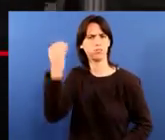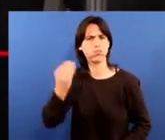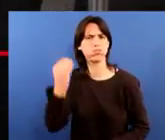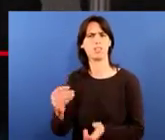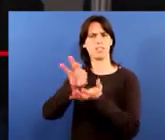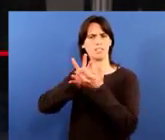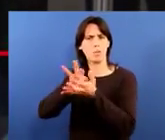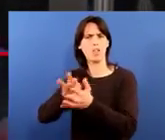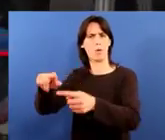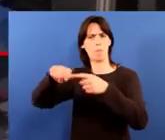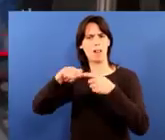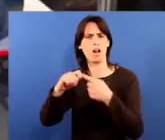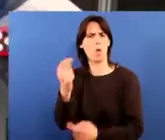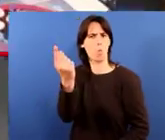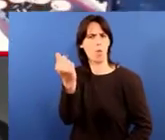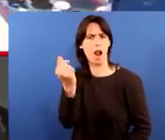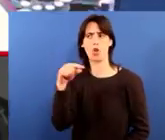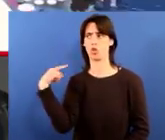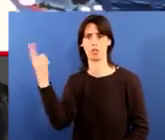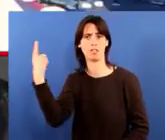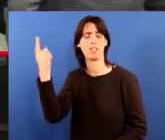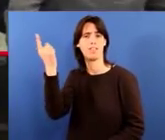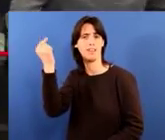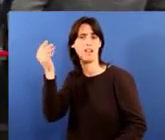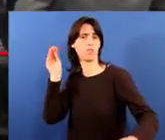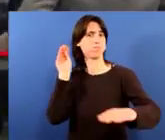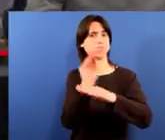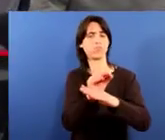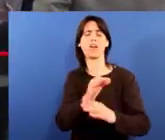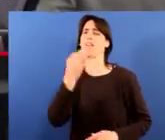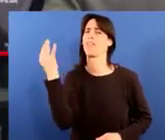teknologiaren eta berrikuntzaren aldeko apustu egin behar da. Una huxetan bideratu behar da